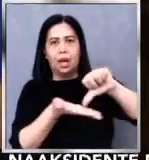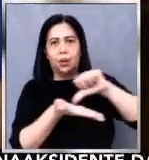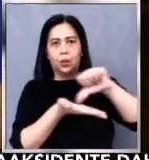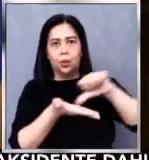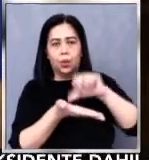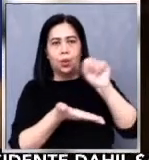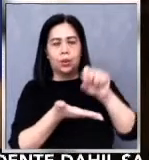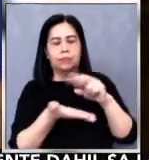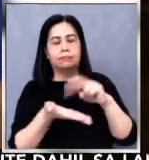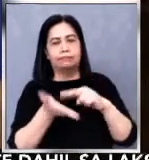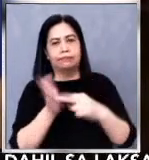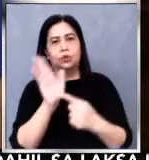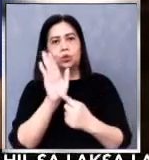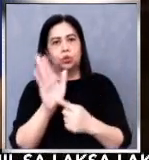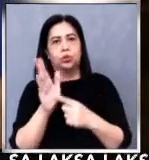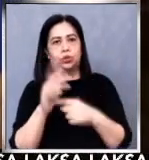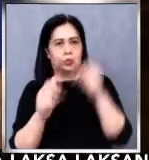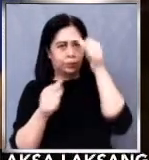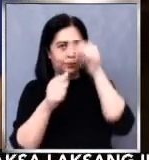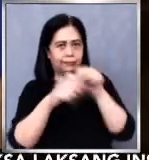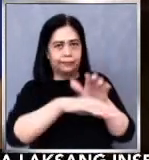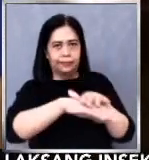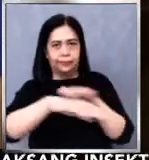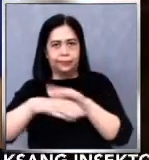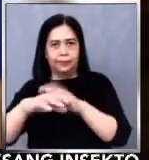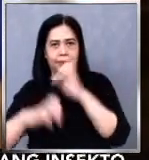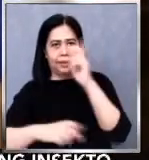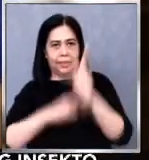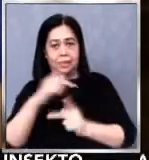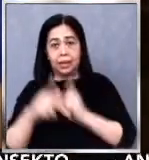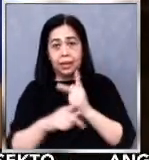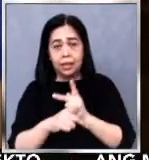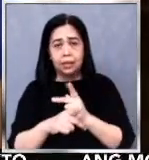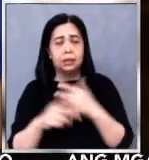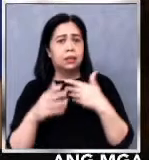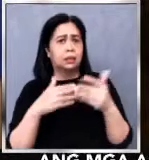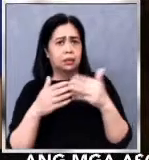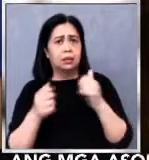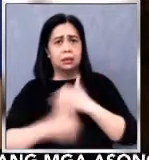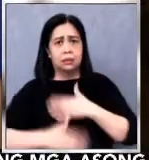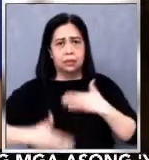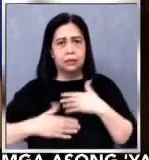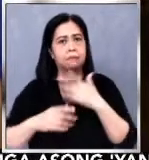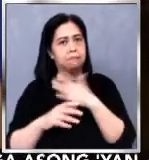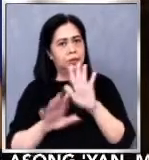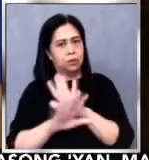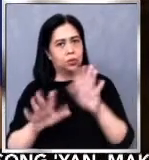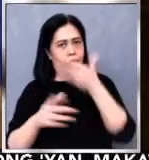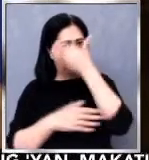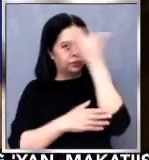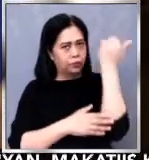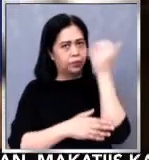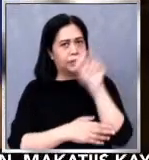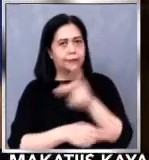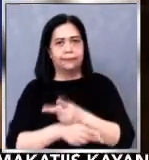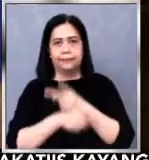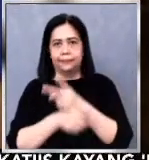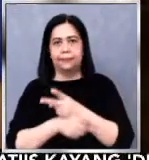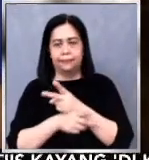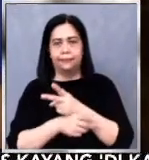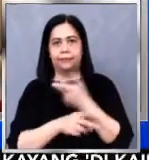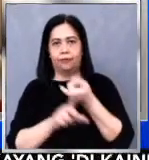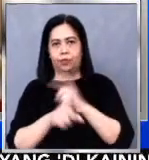sumasalamin sa paalala ng management ng EK na sa kabila ng pag-enjoy ay hindi pa rin dapat kalimutan ang pag-iingat sa COVID-19.